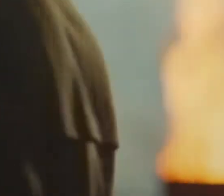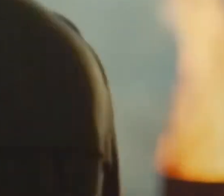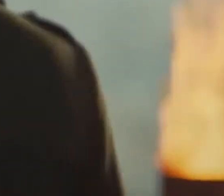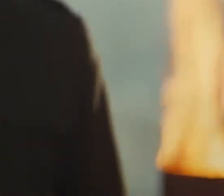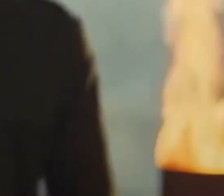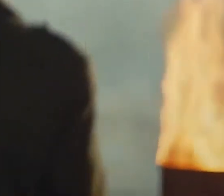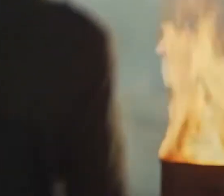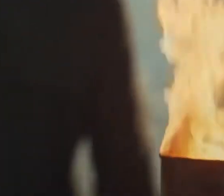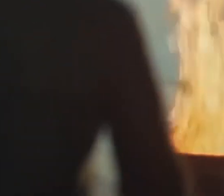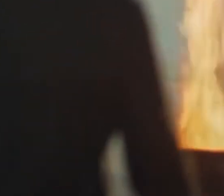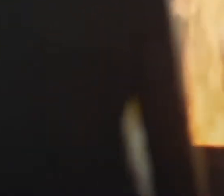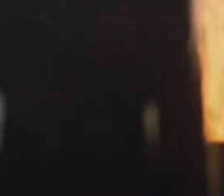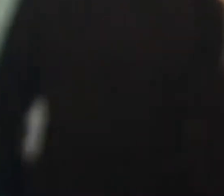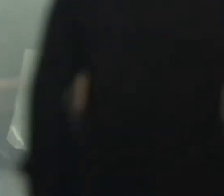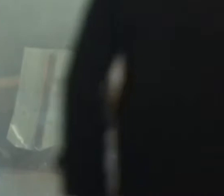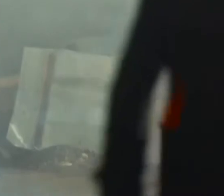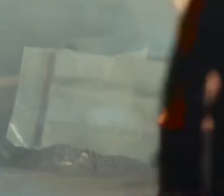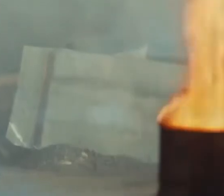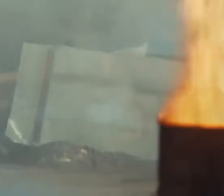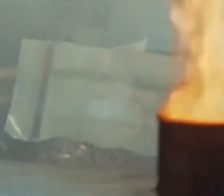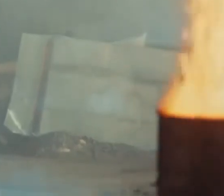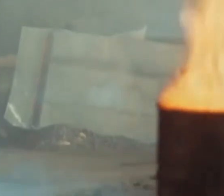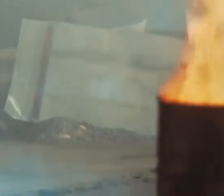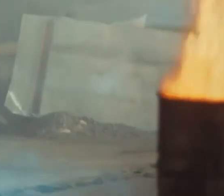eğik. Karşılarından geçip çıktı.